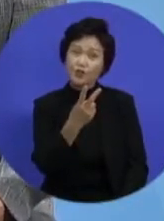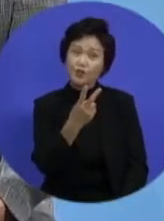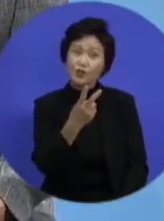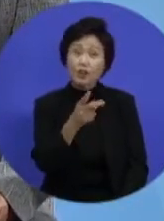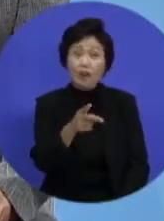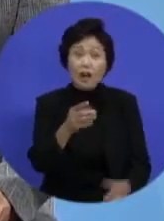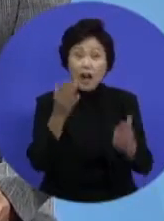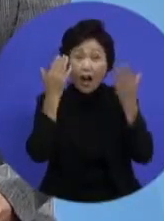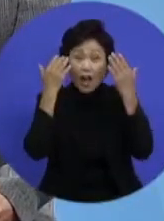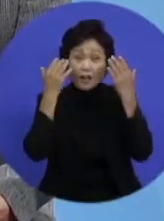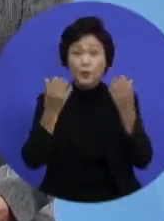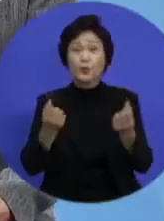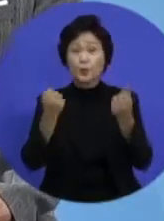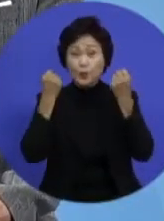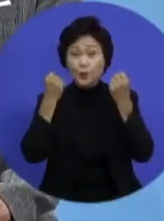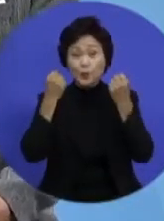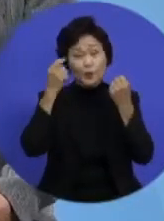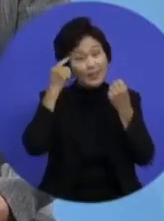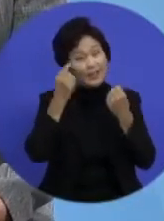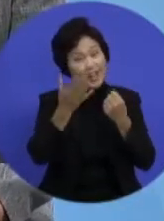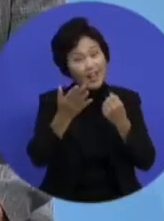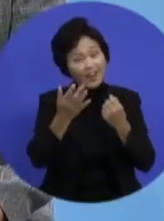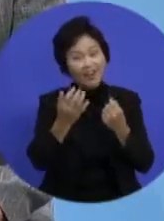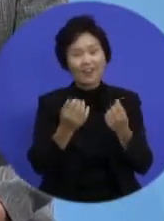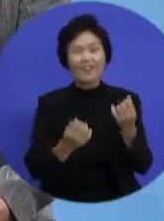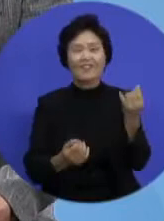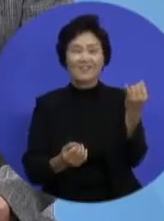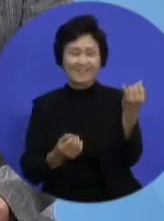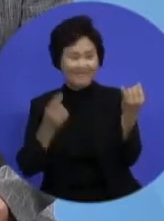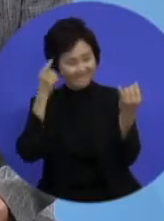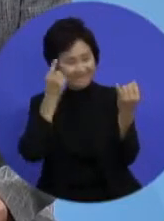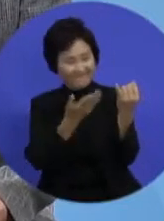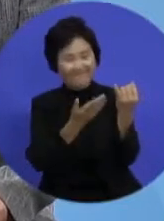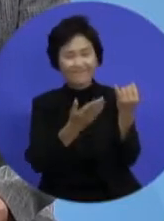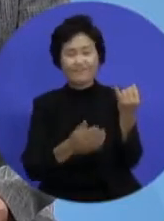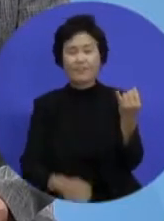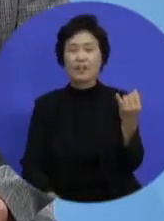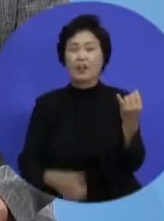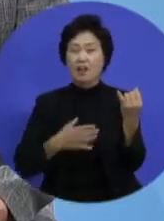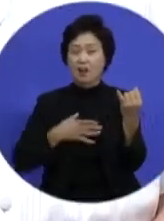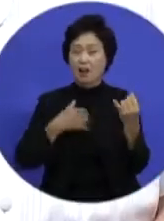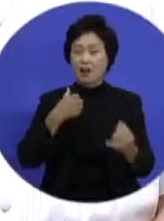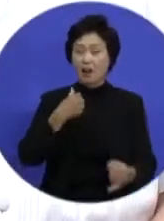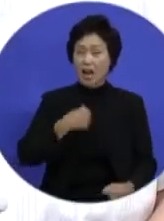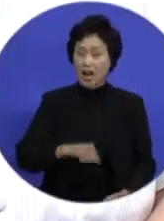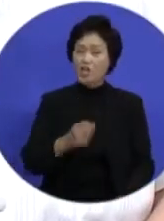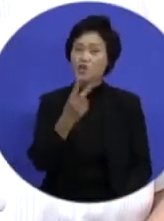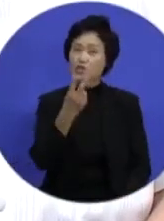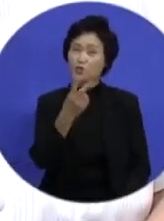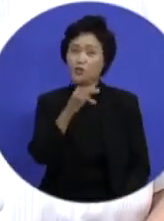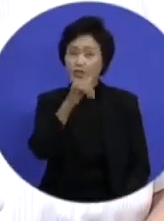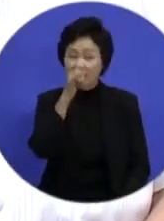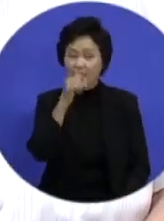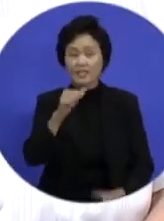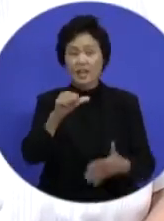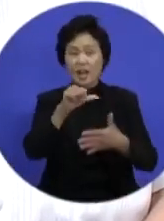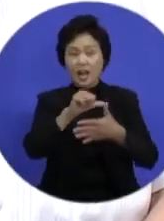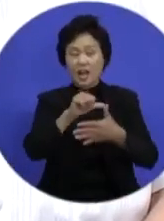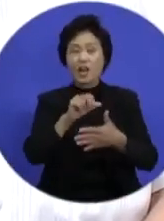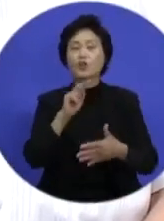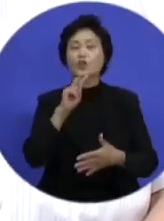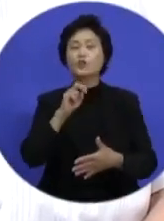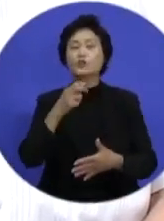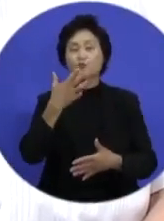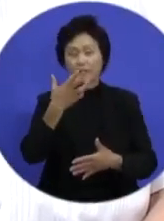LB 호텔을 졸업했나요? 우리 저 사모님이 좀 말씀해 주세요. 네. 네. 저희 두 아들이 있는데요. 네. 큰 아들은 지금 이제